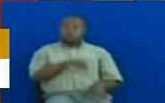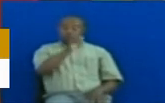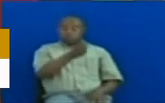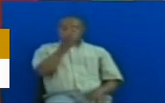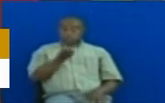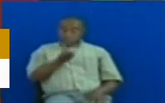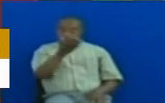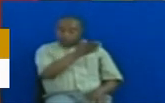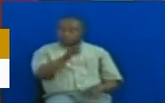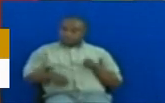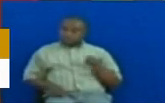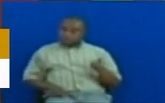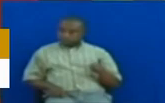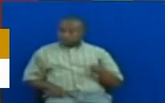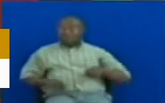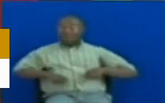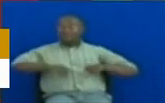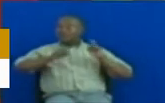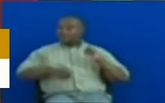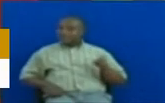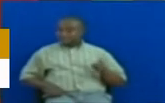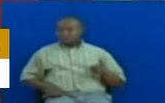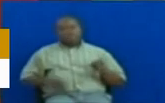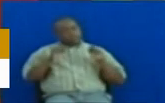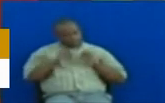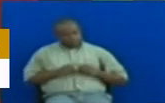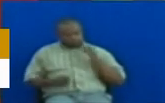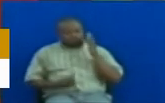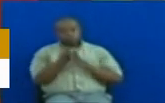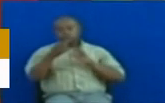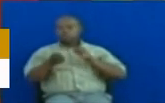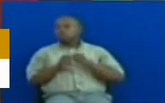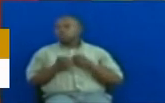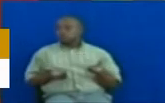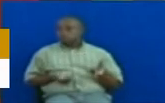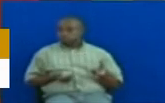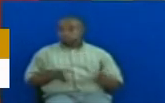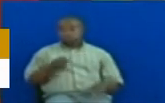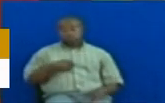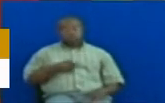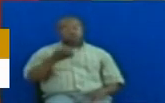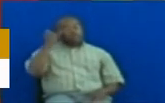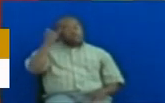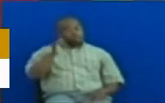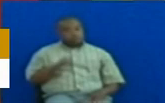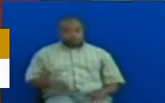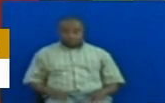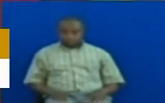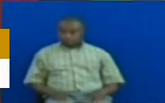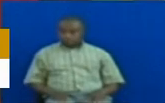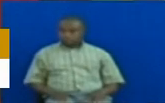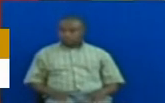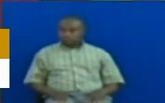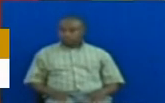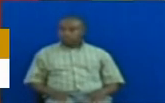mmoja, mamlaka hayo italeta tatizo. Kwa sasa tunachoshauri sisi ni kwamba kuangalia wao sasa